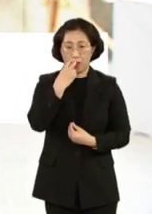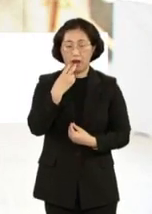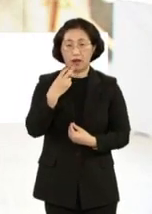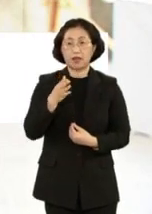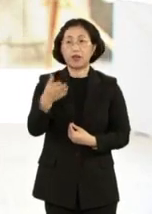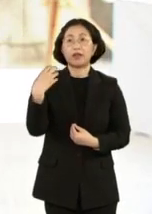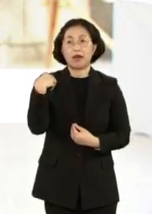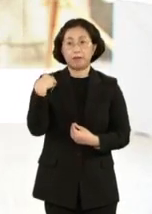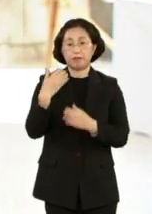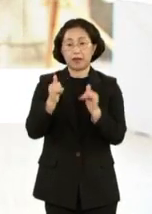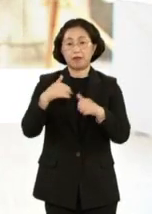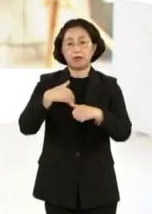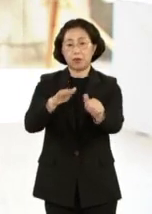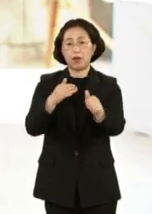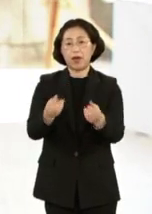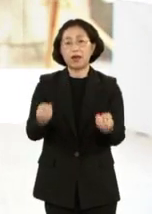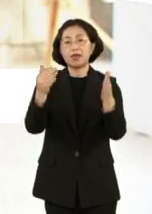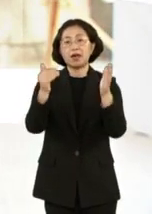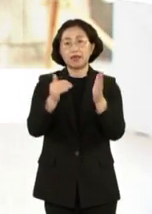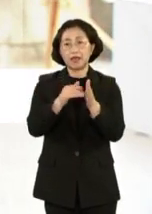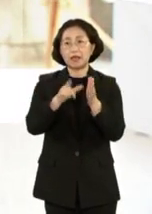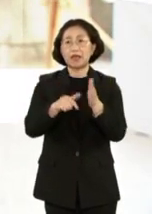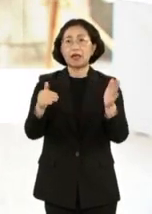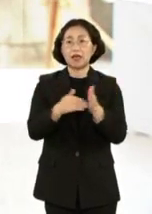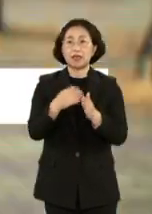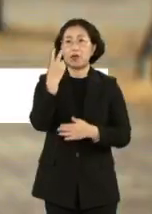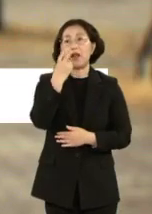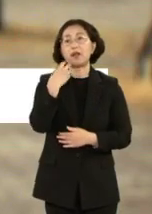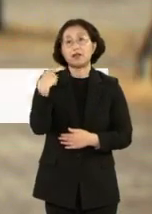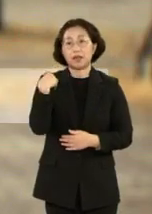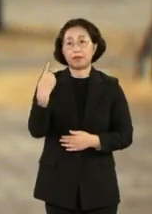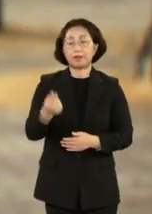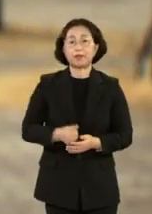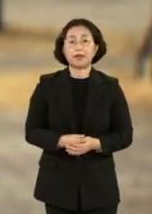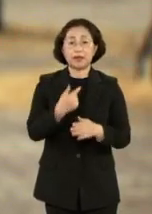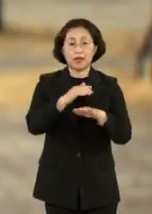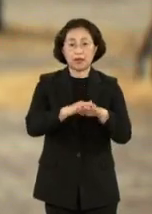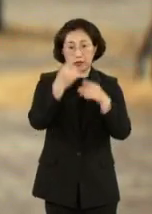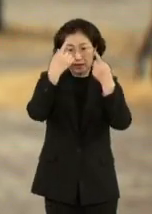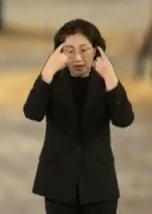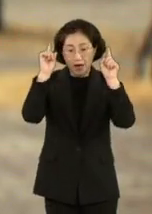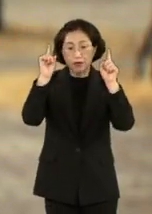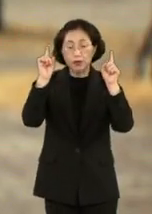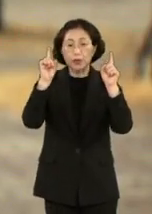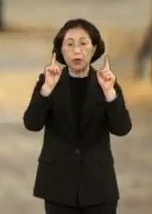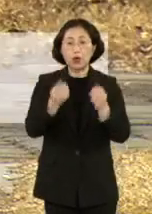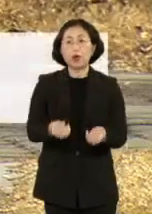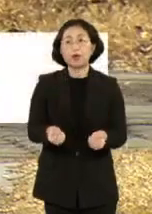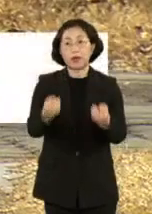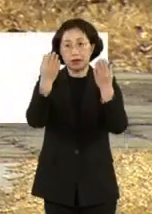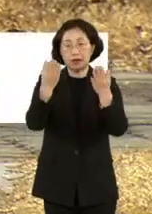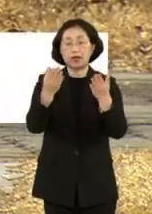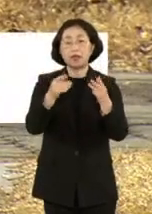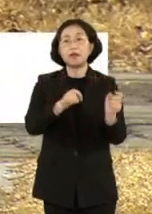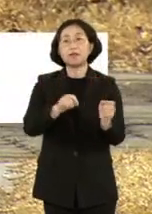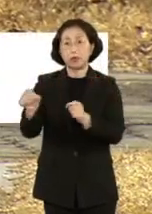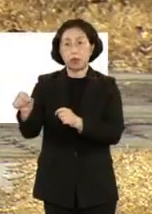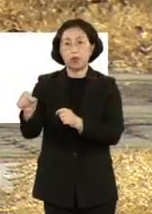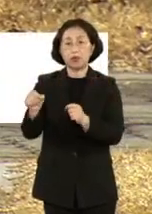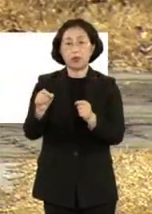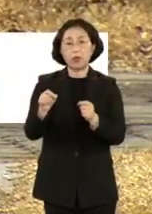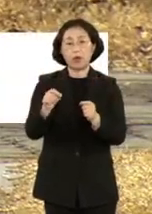전담 배치해서 행사가 끝날 때까지 계속 관리할 수 있도록. 대전의 대학들도 예정된 축제와 행사를 미뤘고